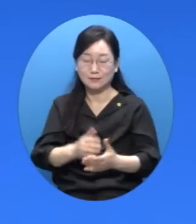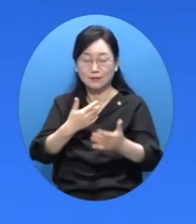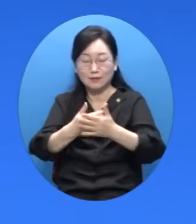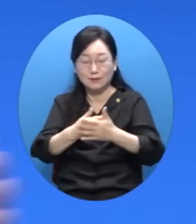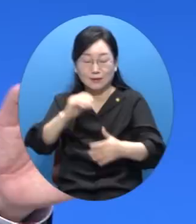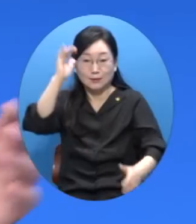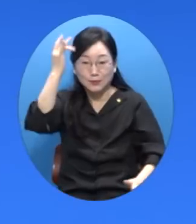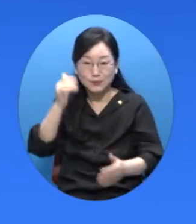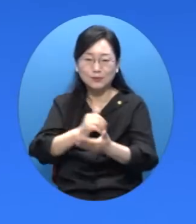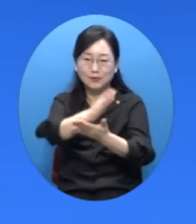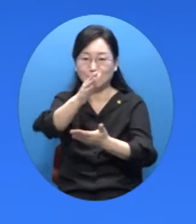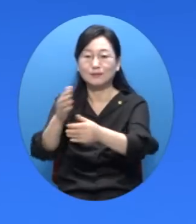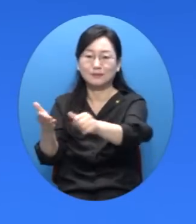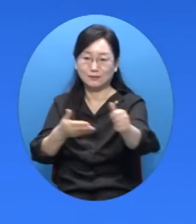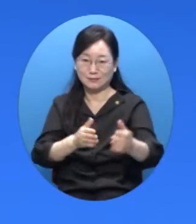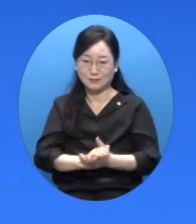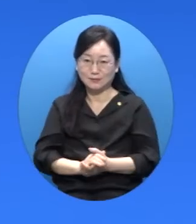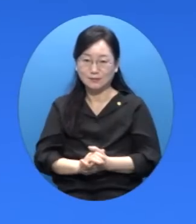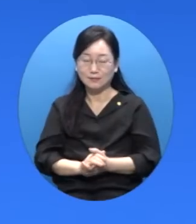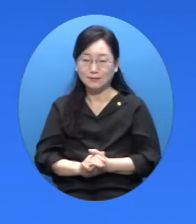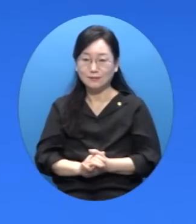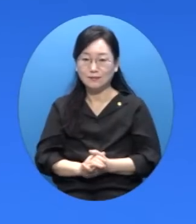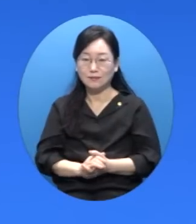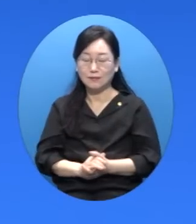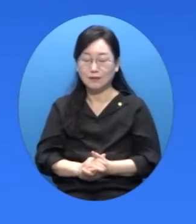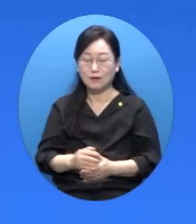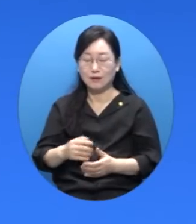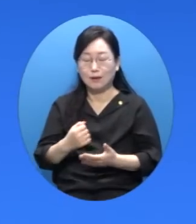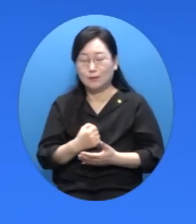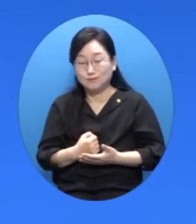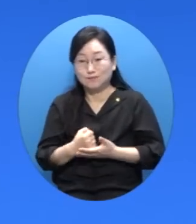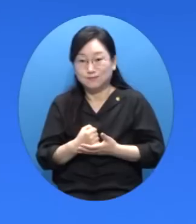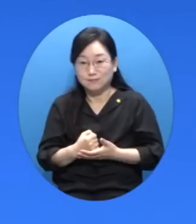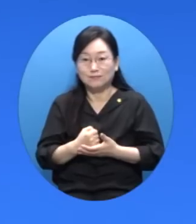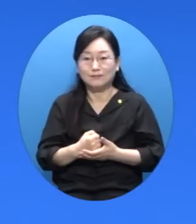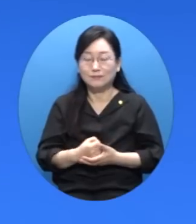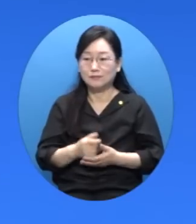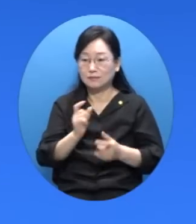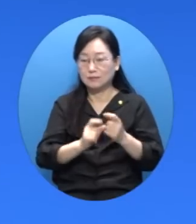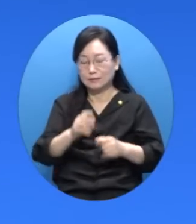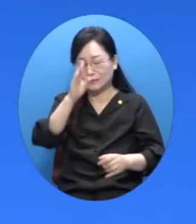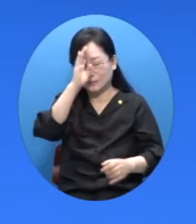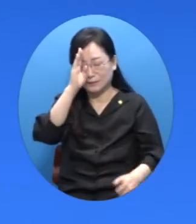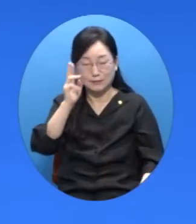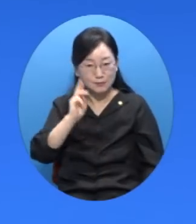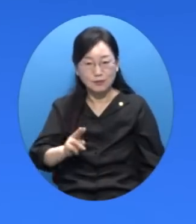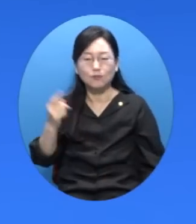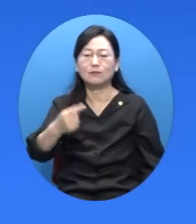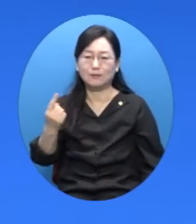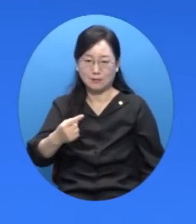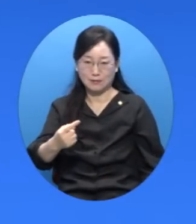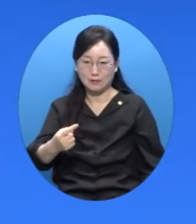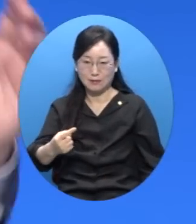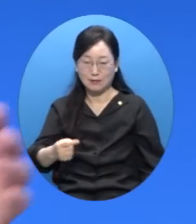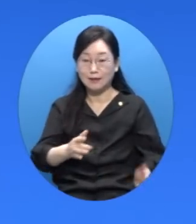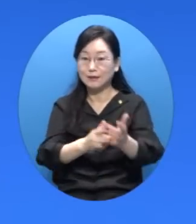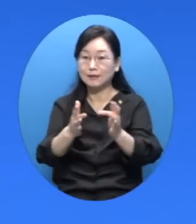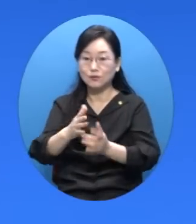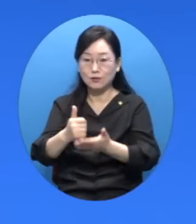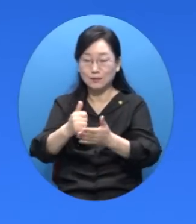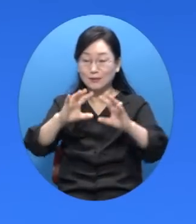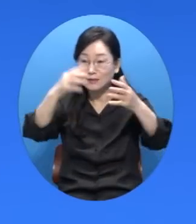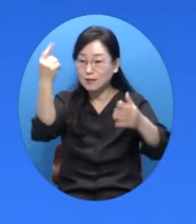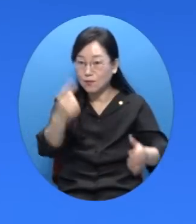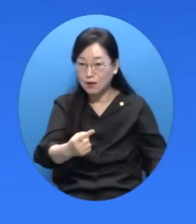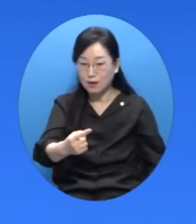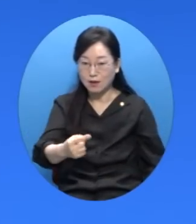불안과 초조를 쫓아내야 됩니다. 이것을 담아놓고 있으면 우리는 더 그 깊은 병에 빠지게 되는 것입니다. 예수님께서 이 땅을 오셔서